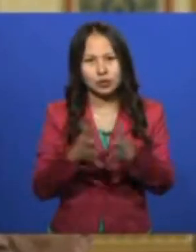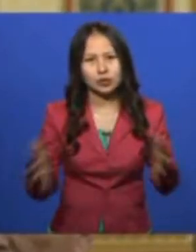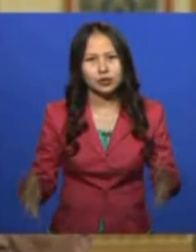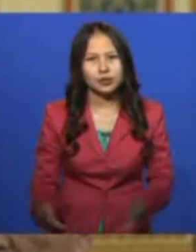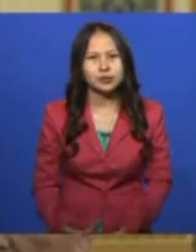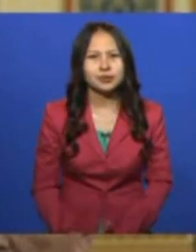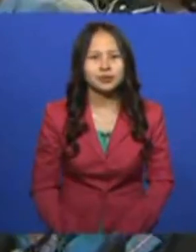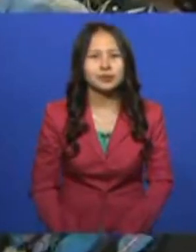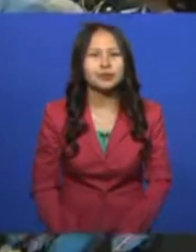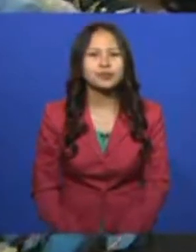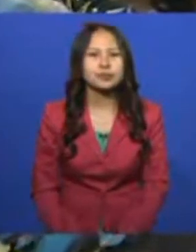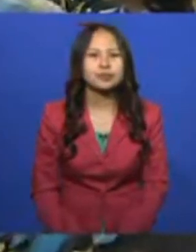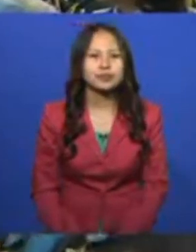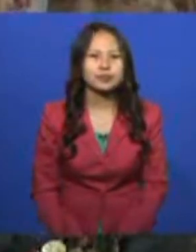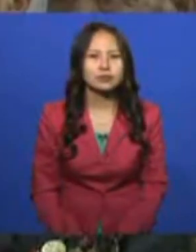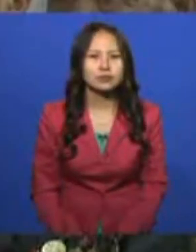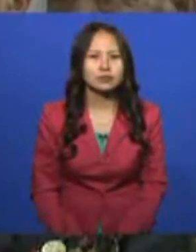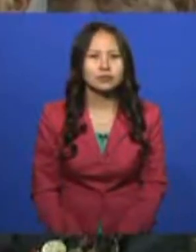жеткізді.